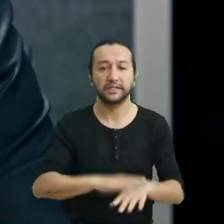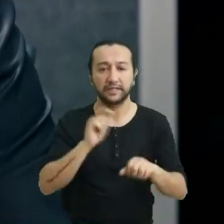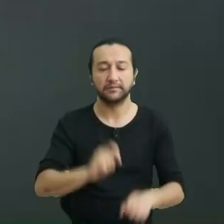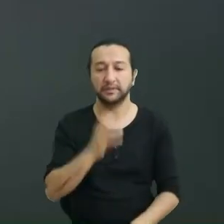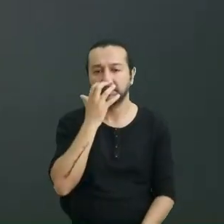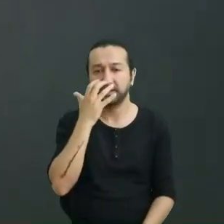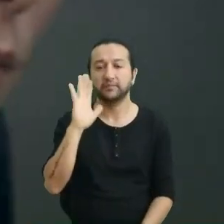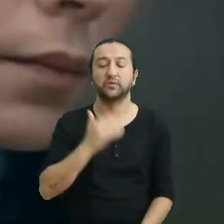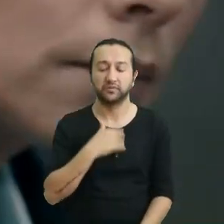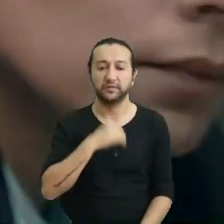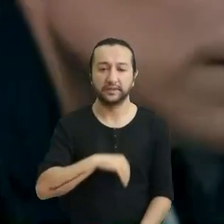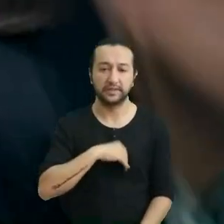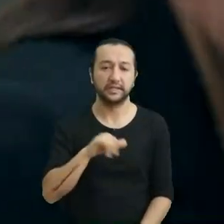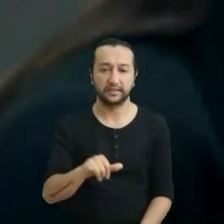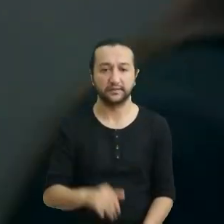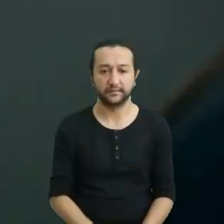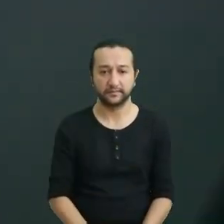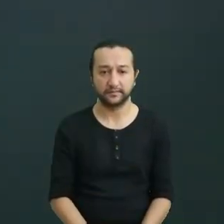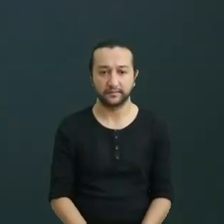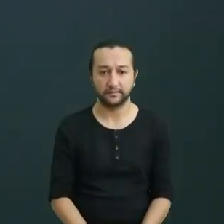yapmasını beklemiyordum zaten.